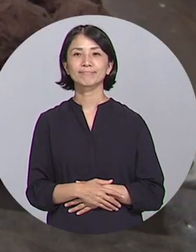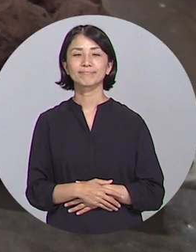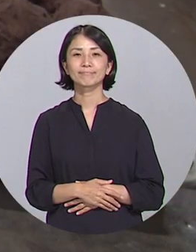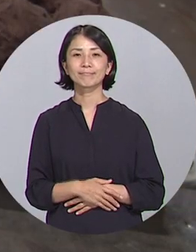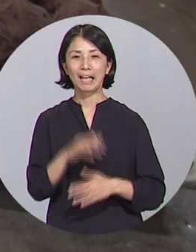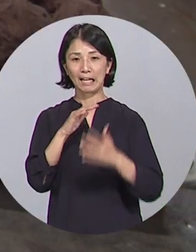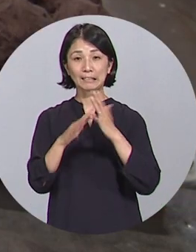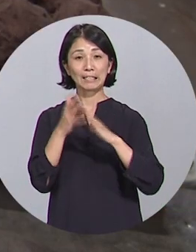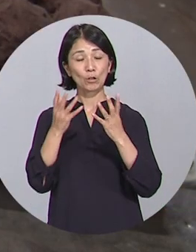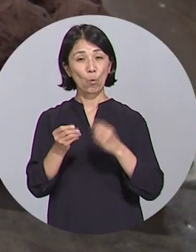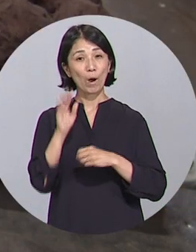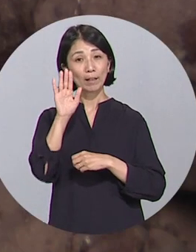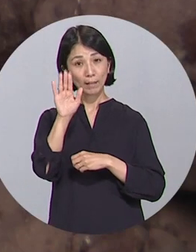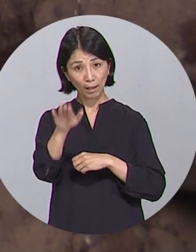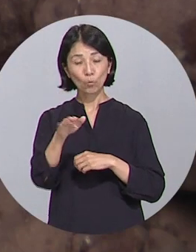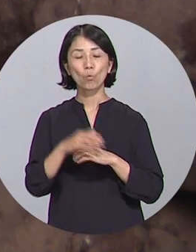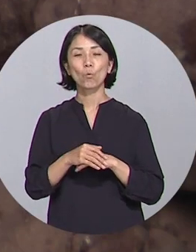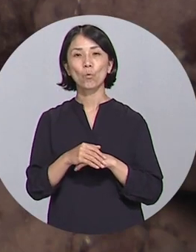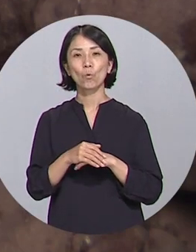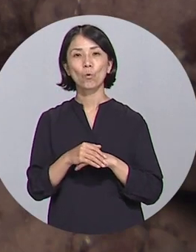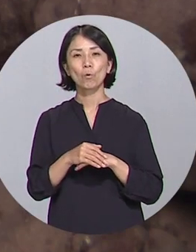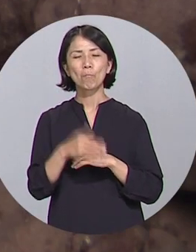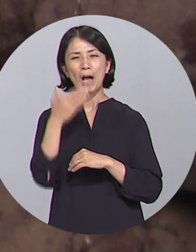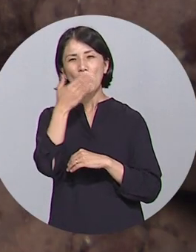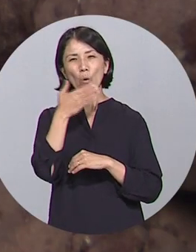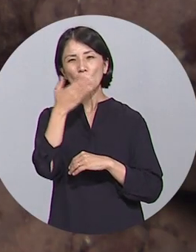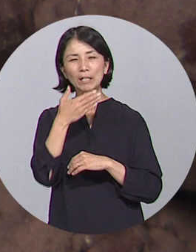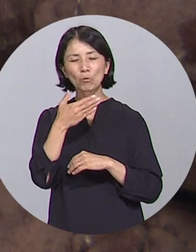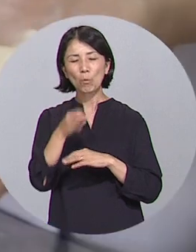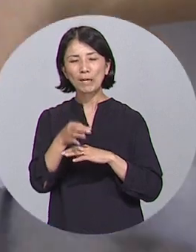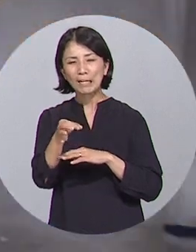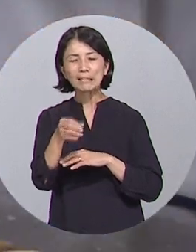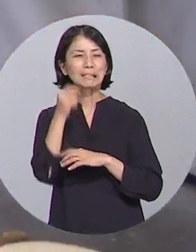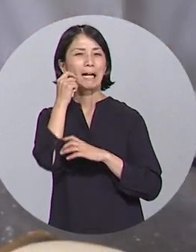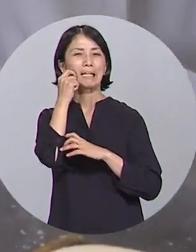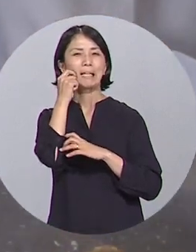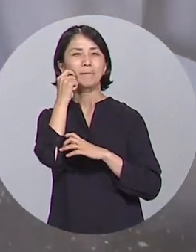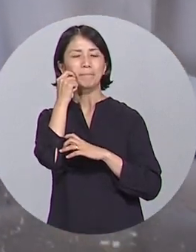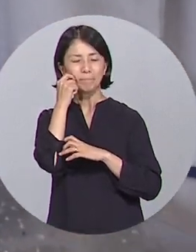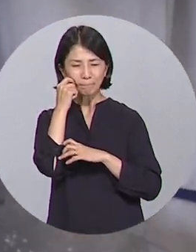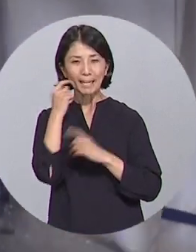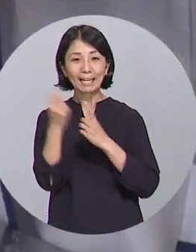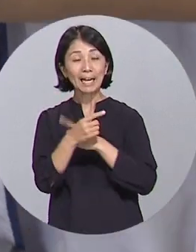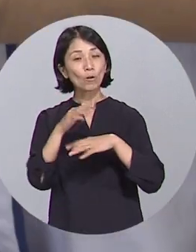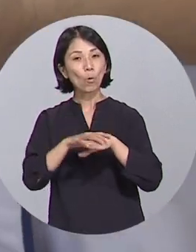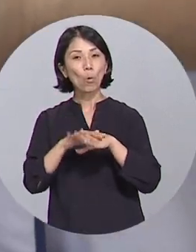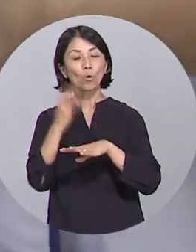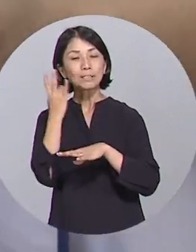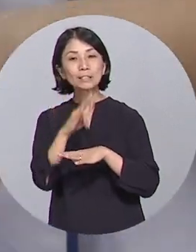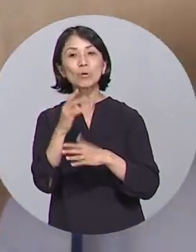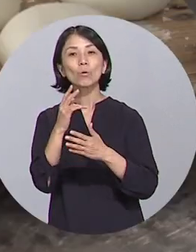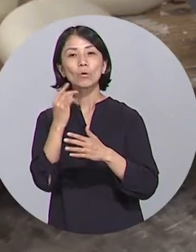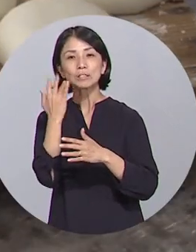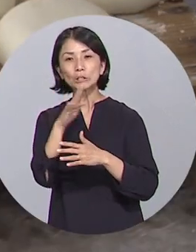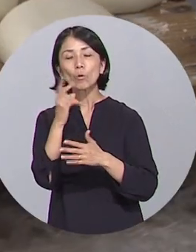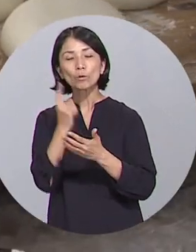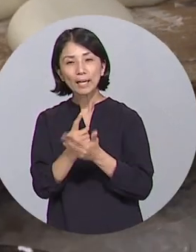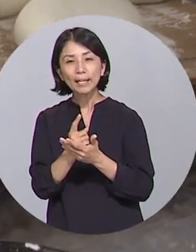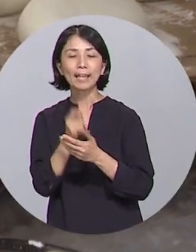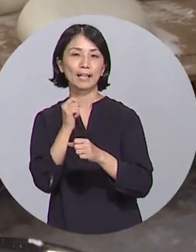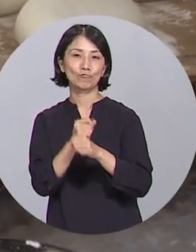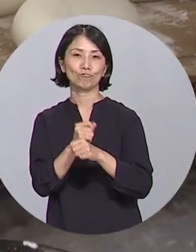戦後ですね、農家の方があのお砂糖が貴重な時に塩だけで味をつけたあんこにお